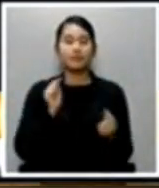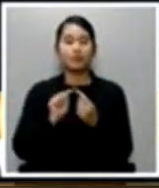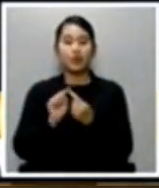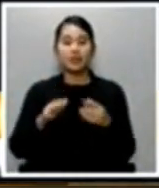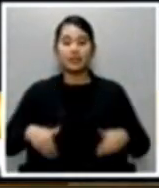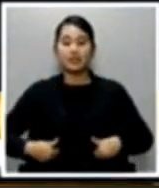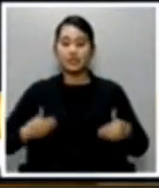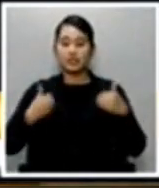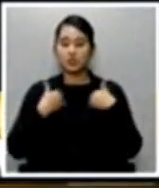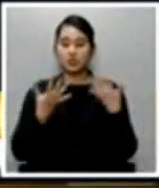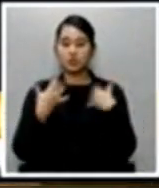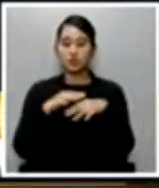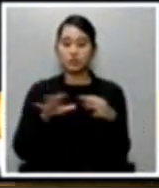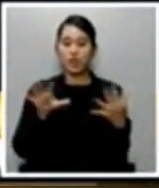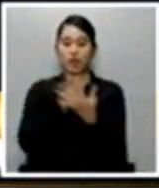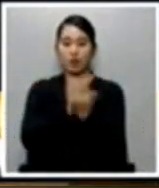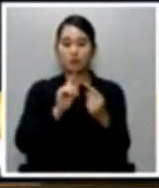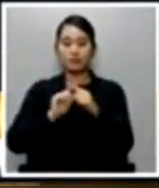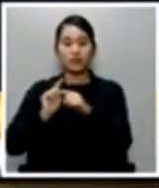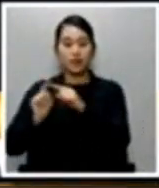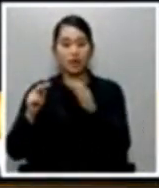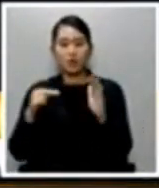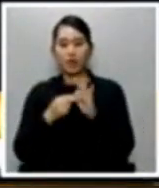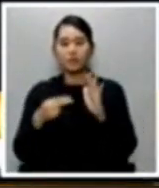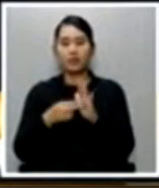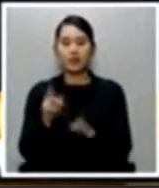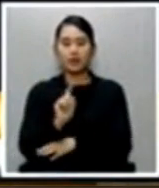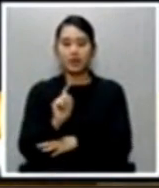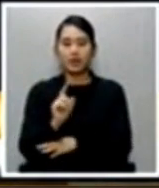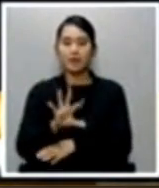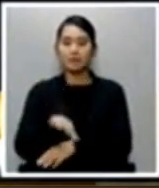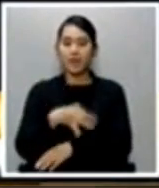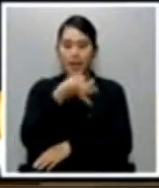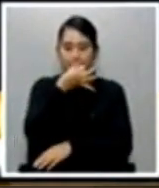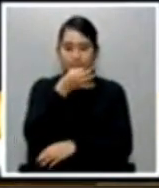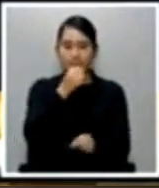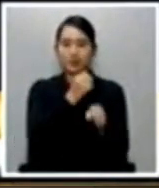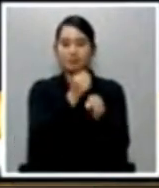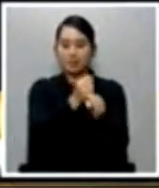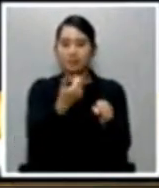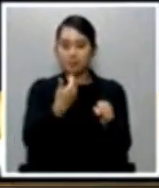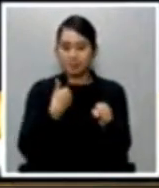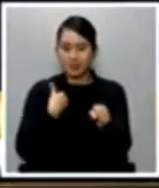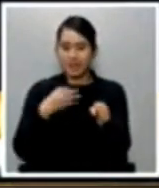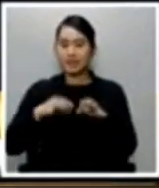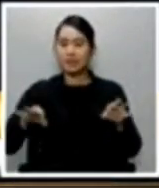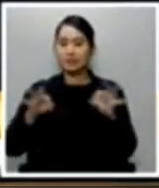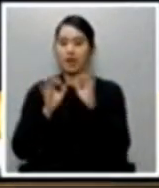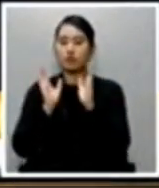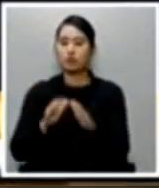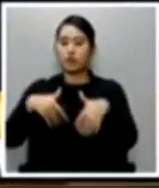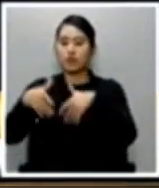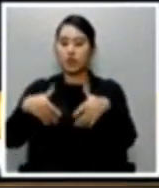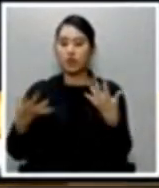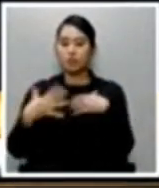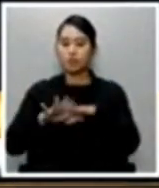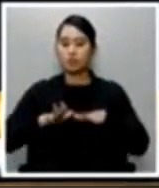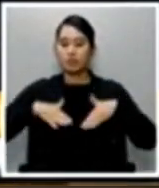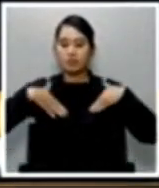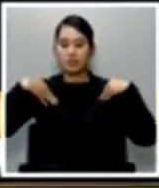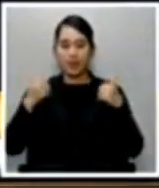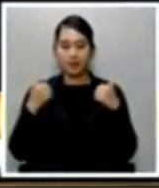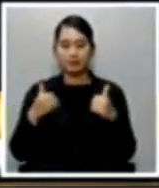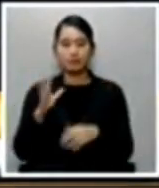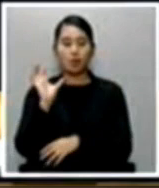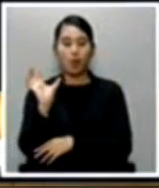ะมีชีวิตอยู่ในศตวรรษ21นั้นคงไม่ใช่แค่เรื่องของการมีอาชีพแต่เป็นเรื่องของการอยู่กับคนอื่นอย่างปกติสุขมี